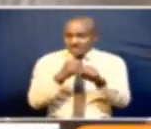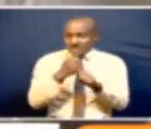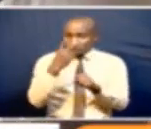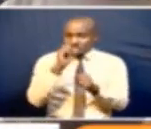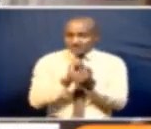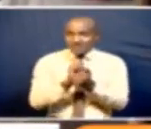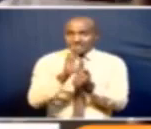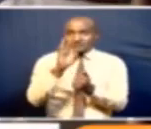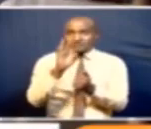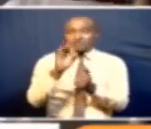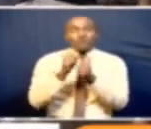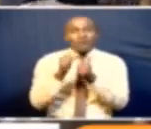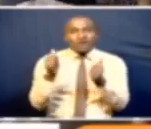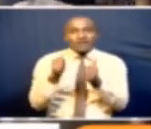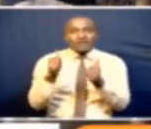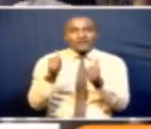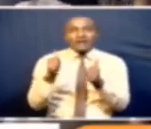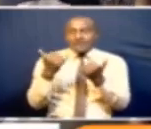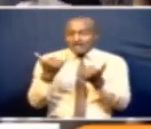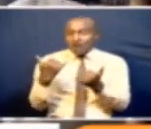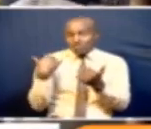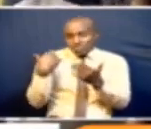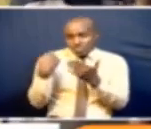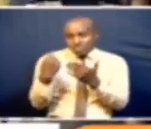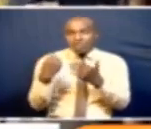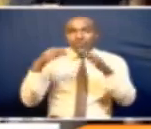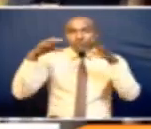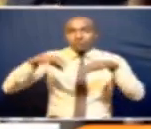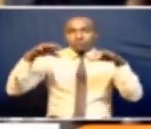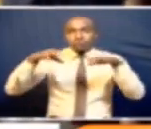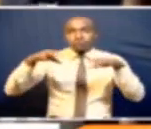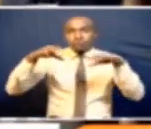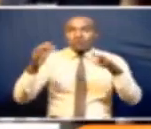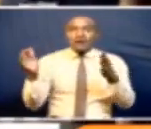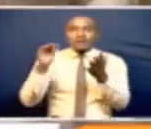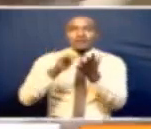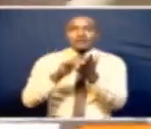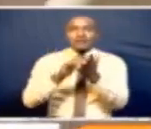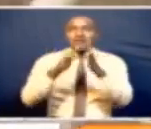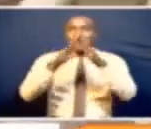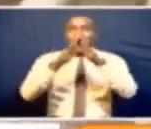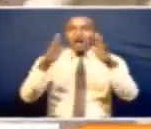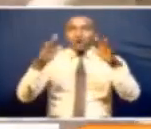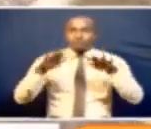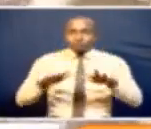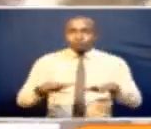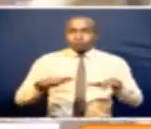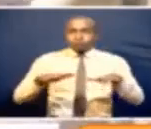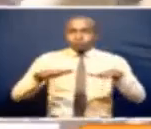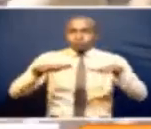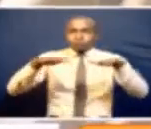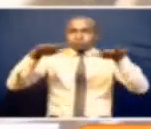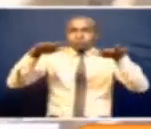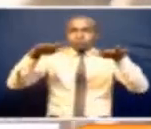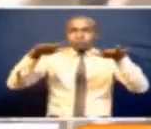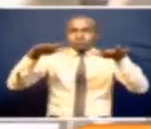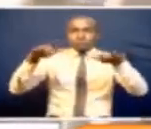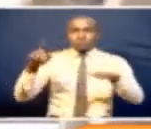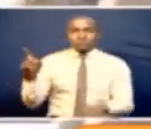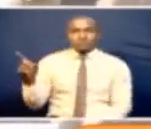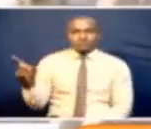baadaye, awamu ya pili ya mafuriko ikashuhudiwa kwa fujo na kufunika nyumba zao, vifaa vya nyumba vikilowa maji.